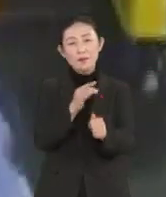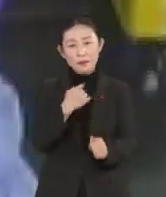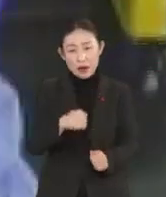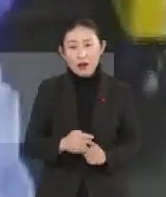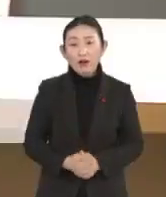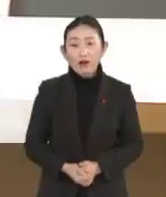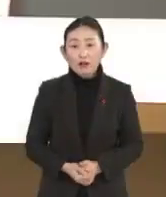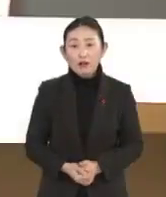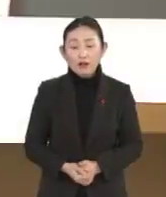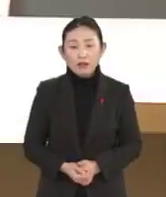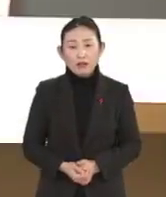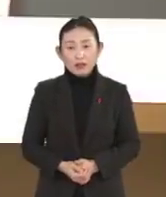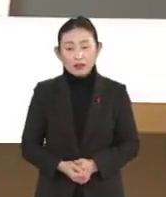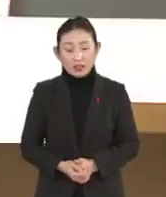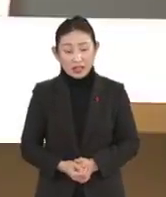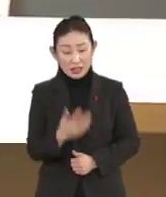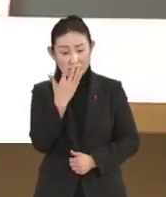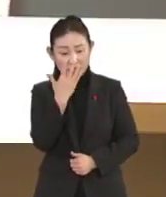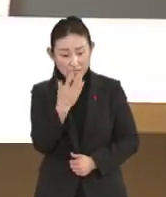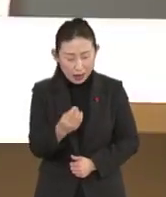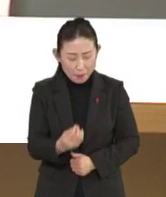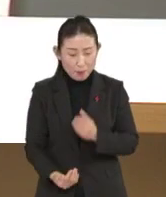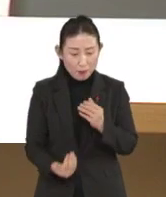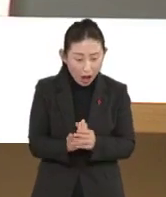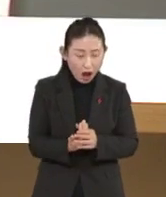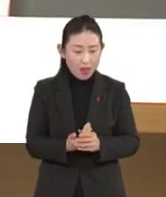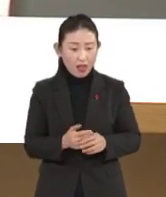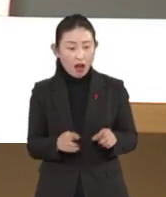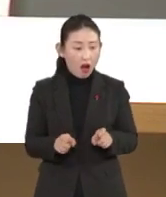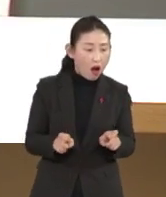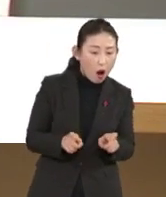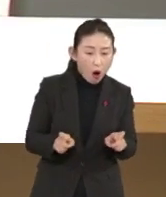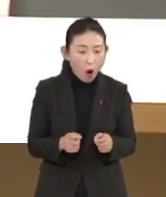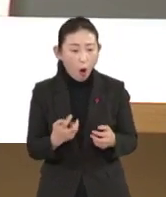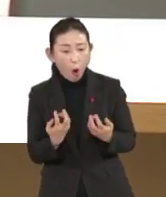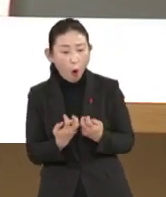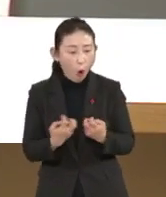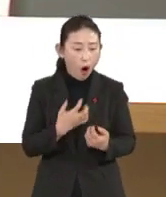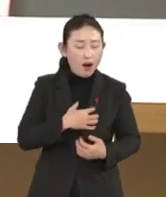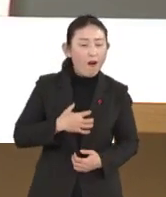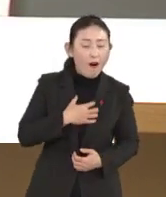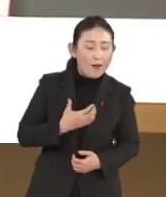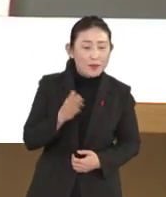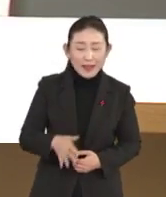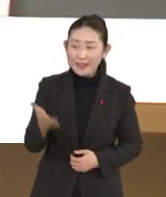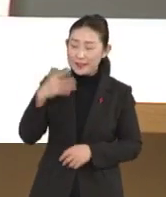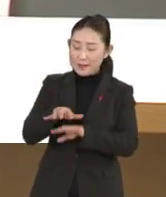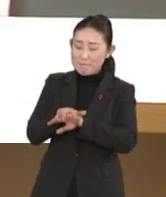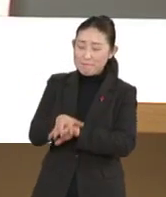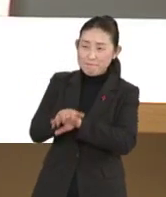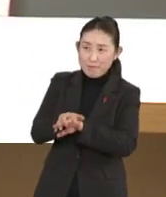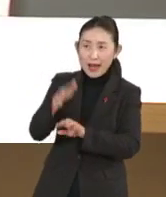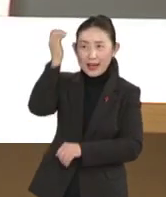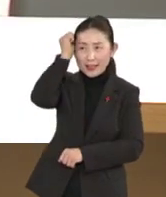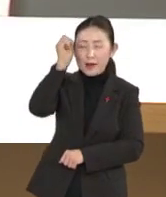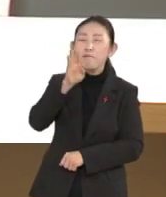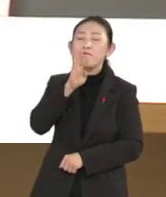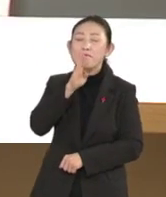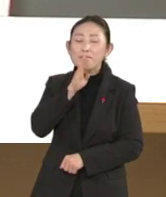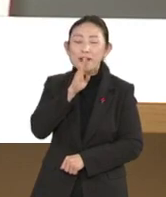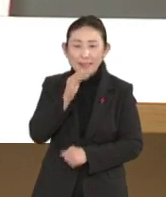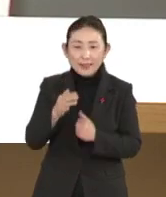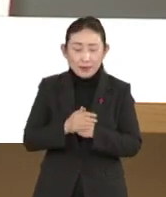처음에 그 상황에서는 많이 긴장되고 당황스러웠는데 교육받은 것도 생각났고 그